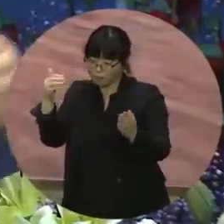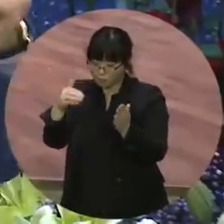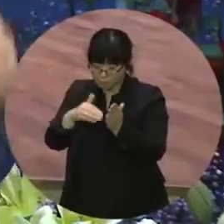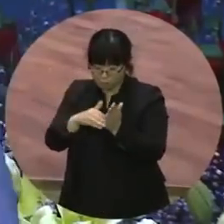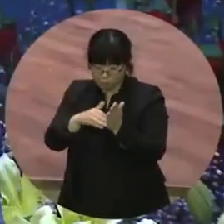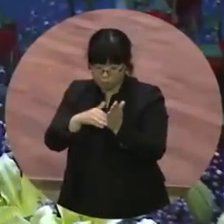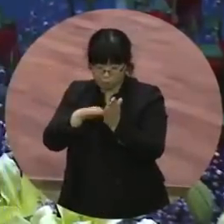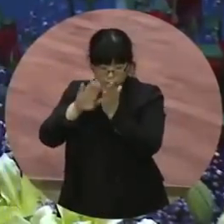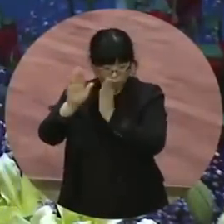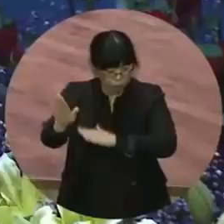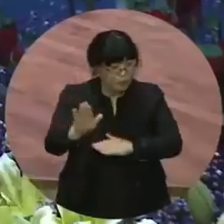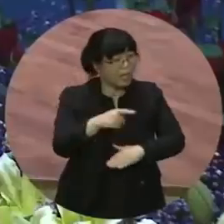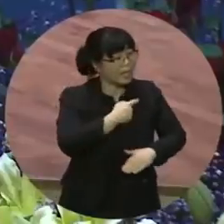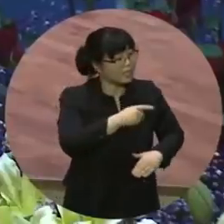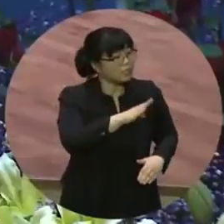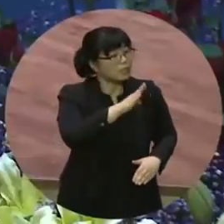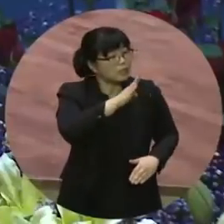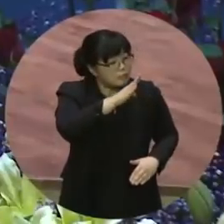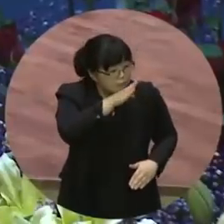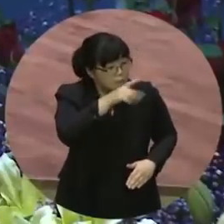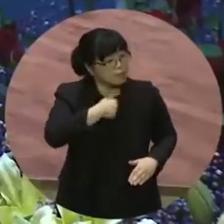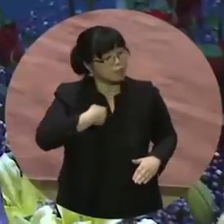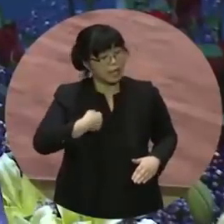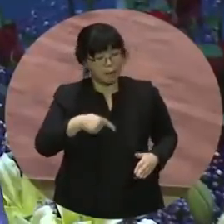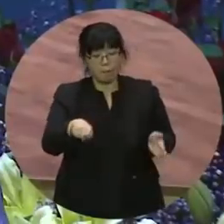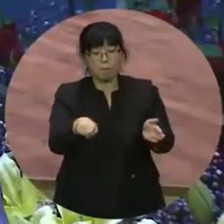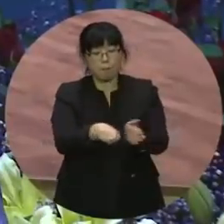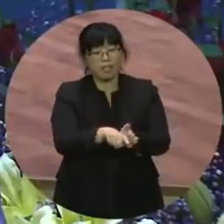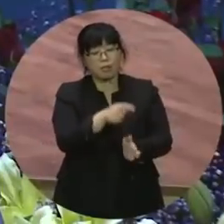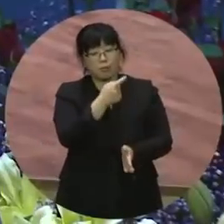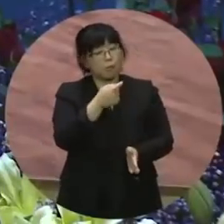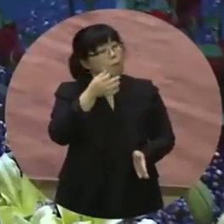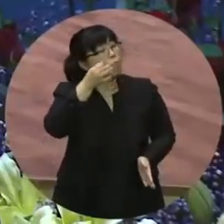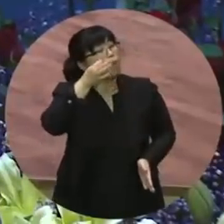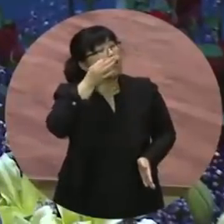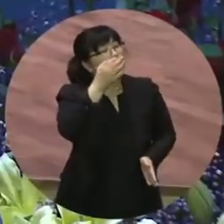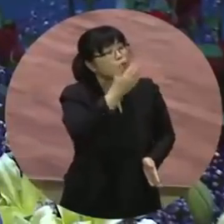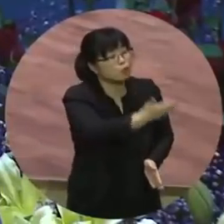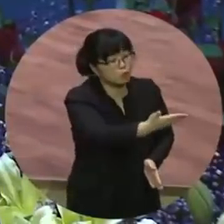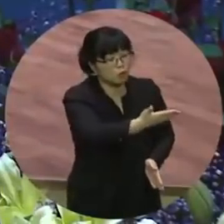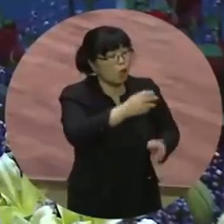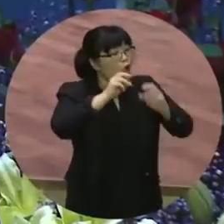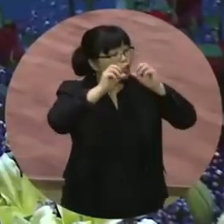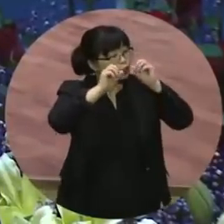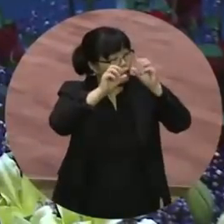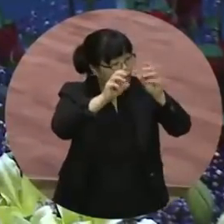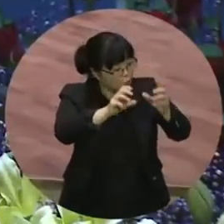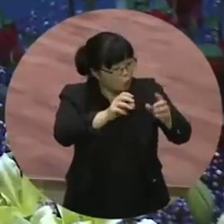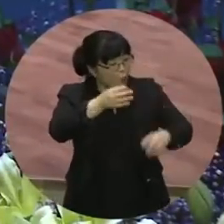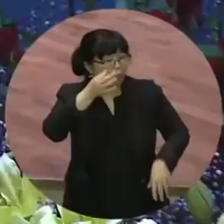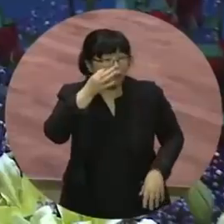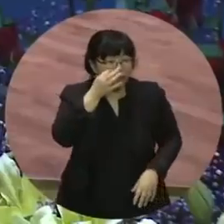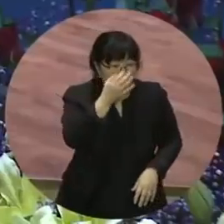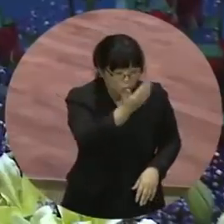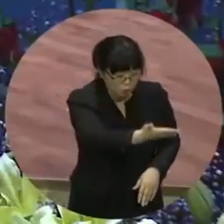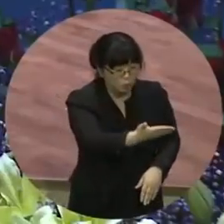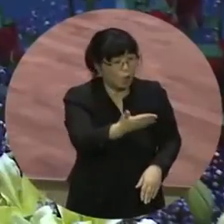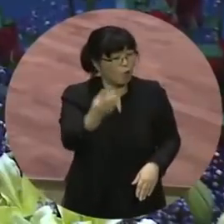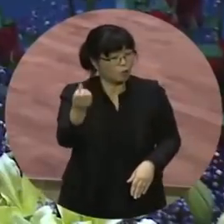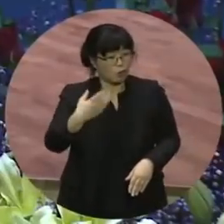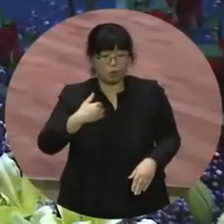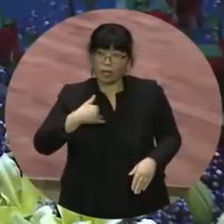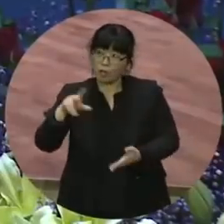이 부흥의 역량을 입히는 순간부터 하나님이 내게 엄청난 빛의 사자의